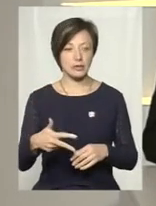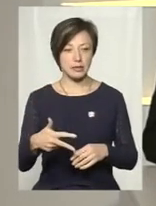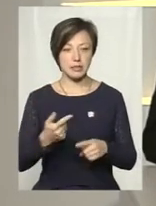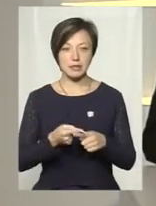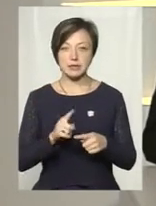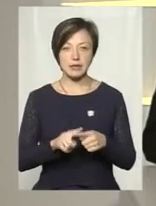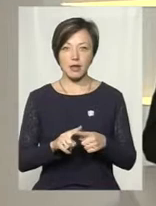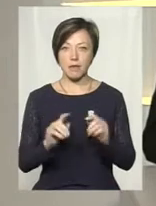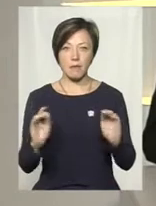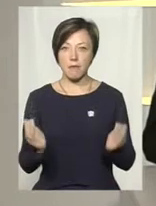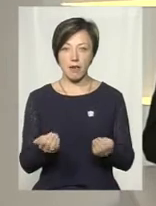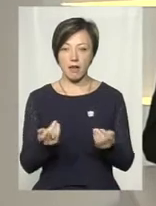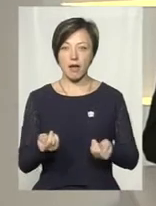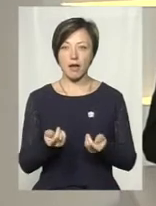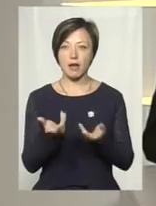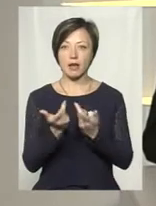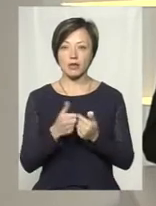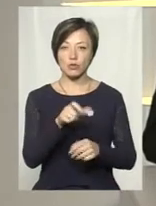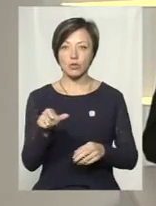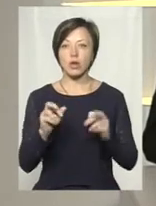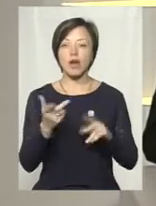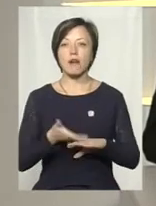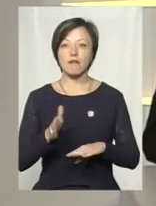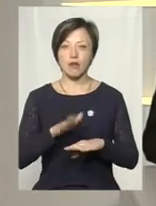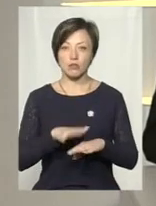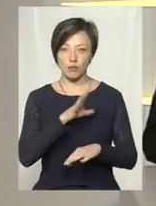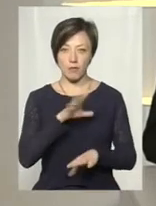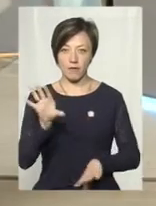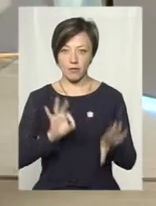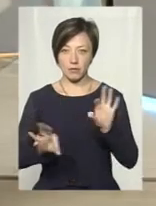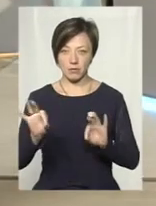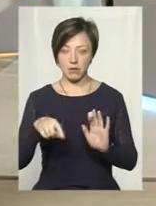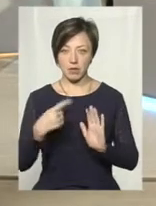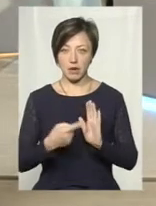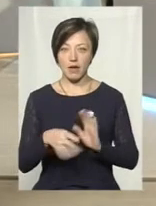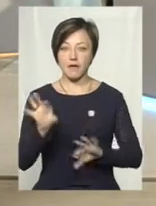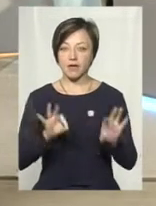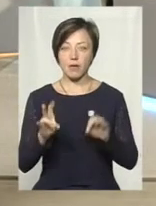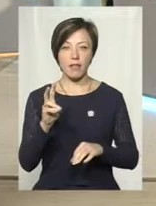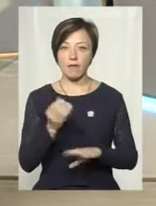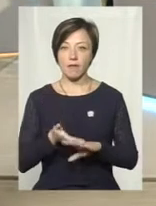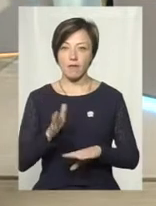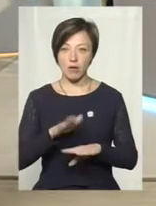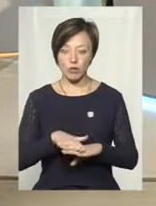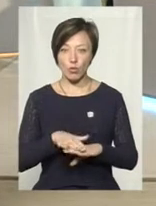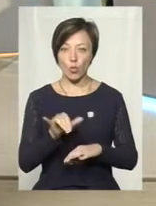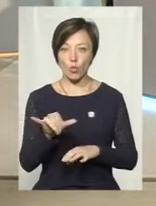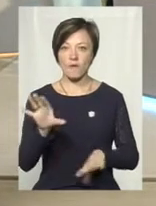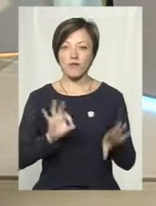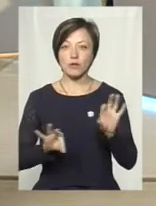Це немала кількість людей. Наскільки важко проходив відбір? Відбір проходив не важко. У